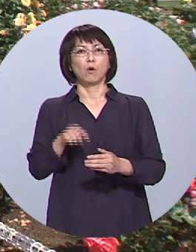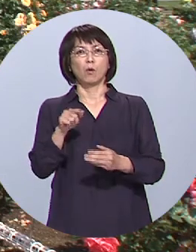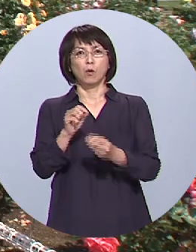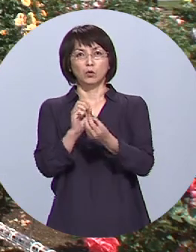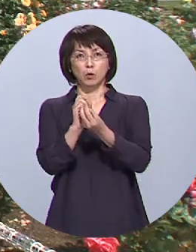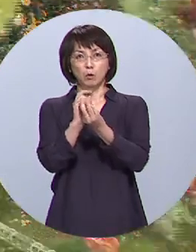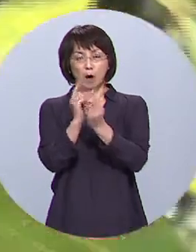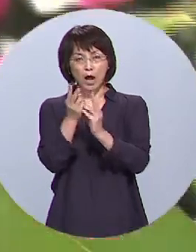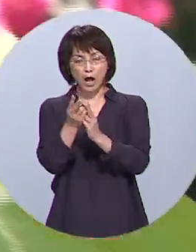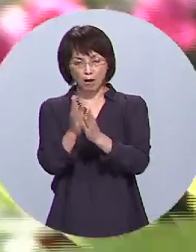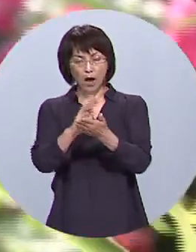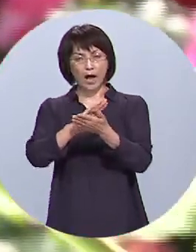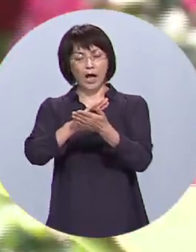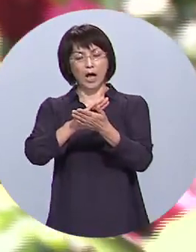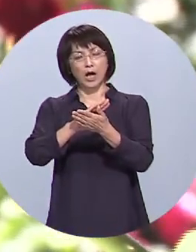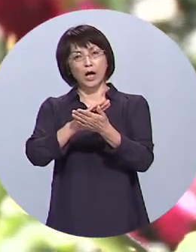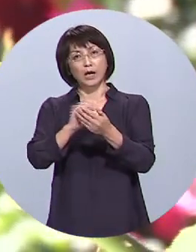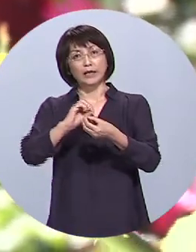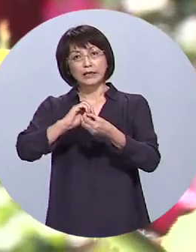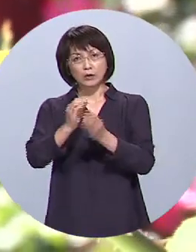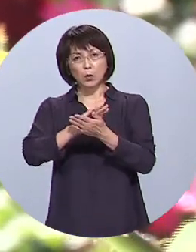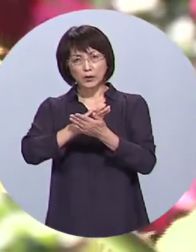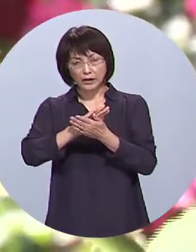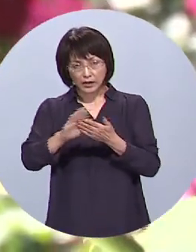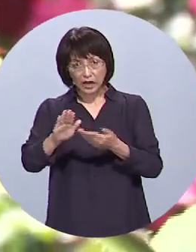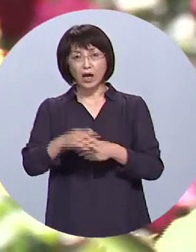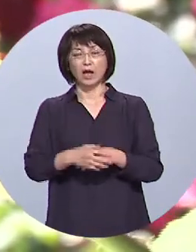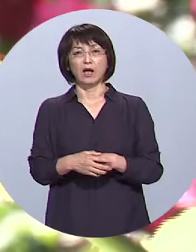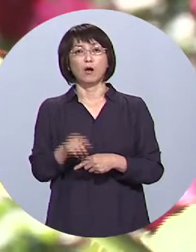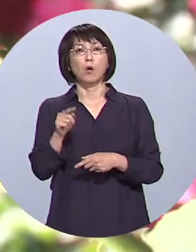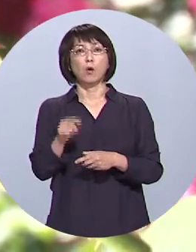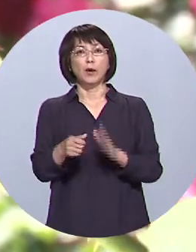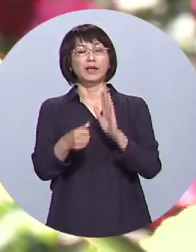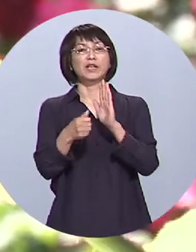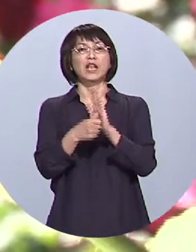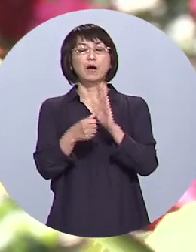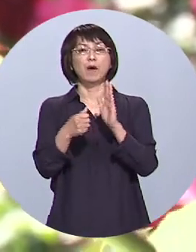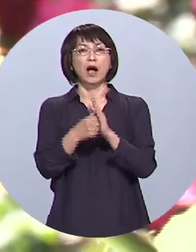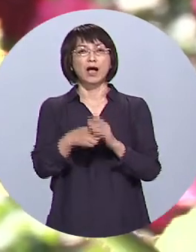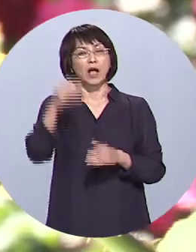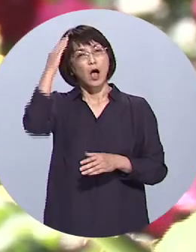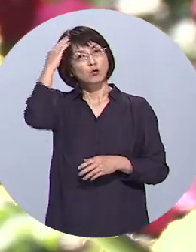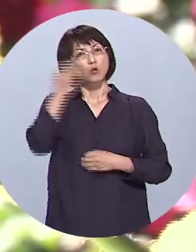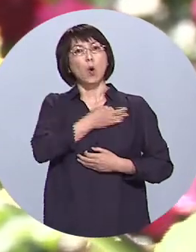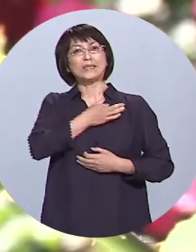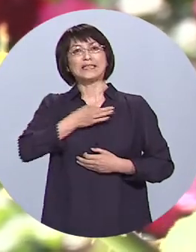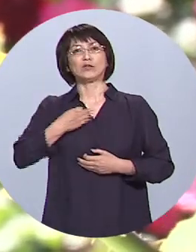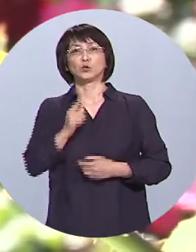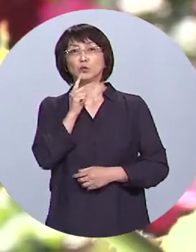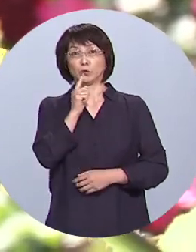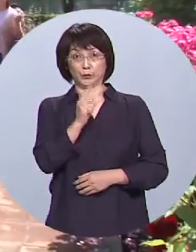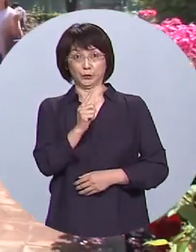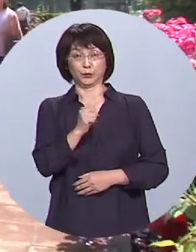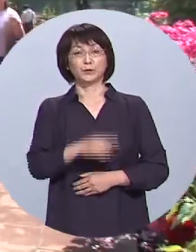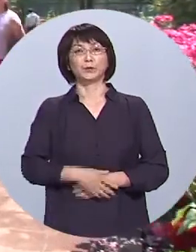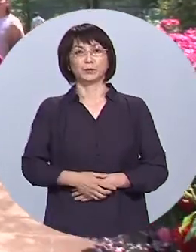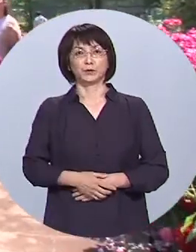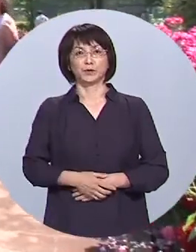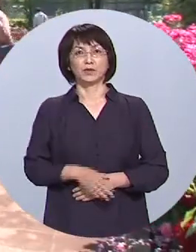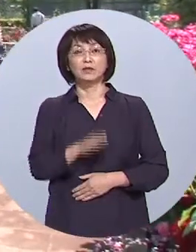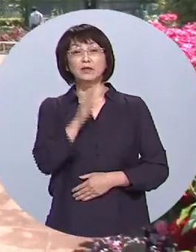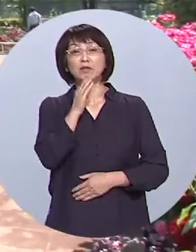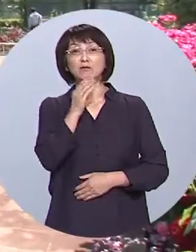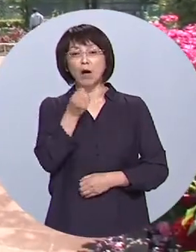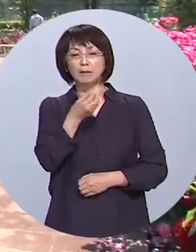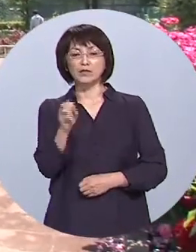濃いバラですね。 はい、そうなんです。名前を黒真珠という、実はですね、霧吹きでち